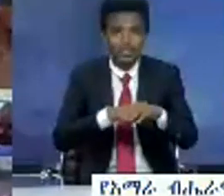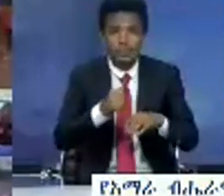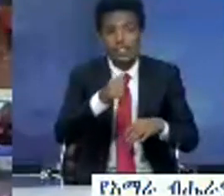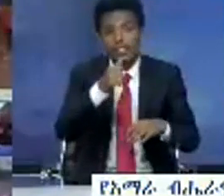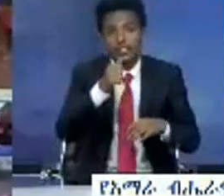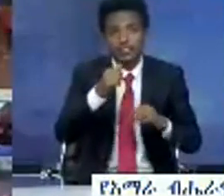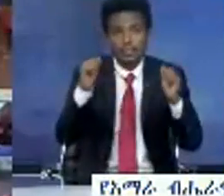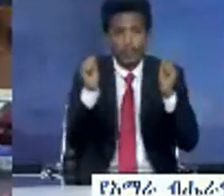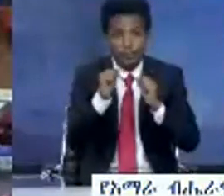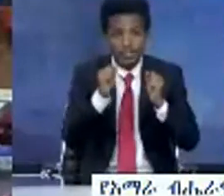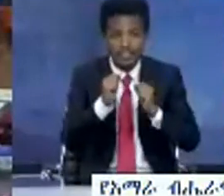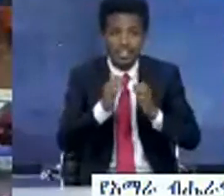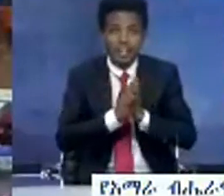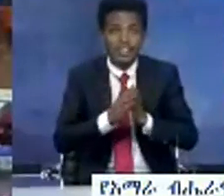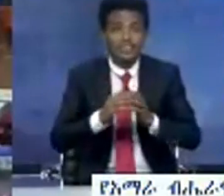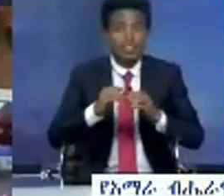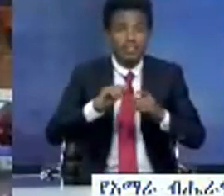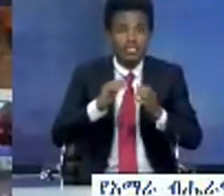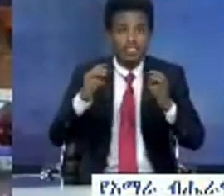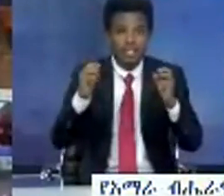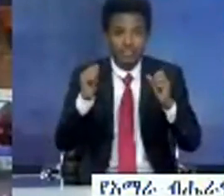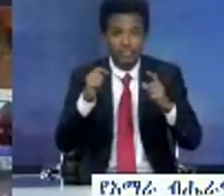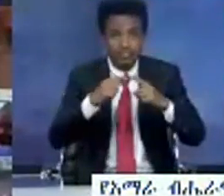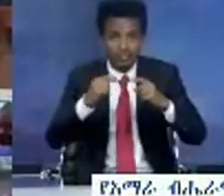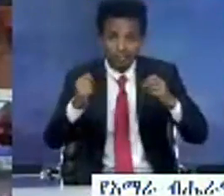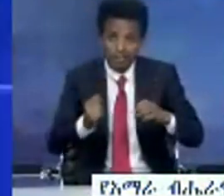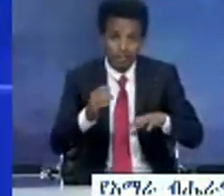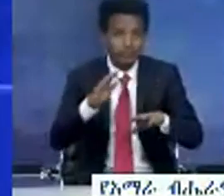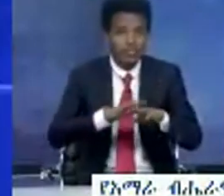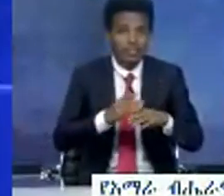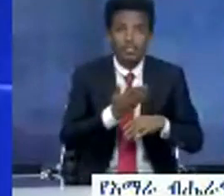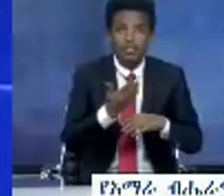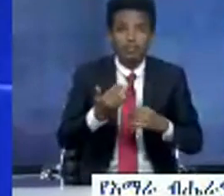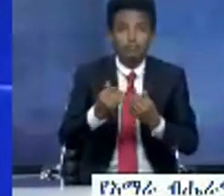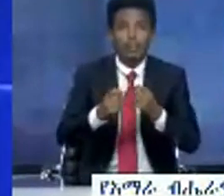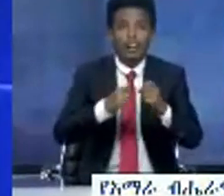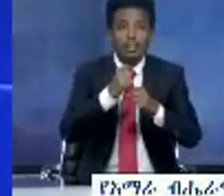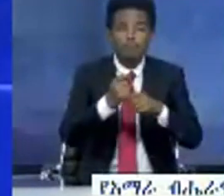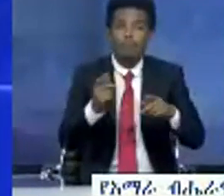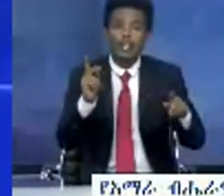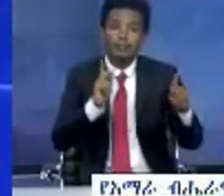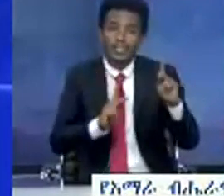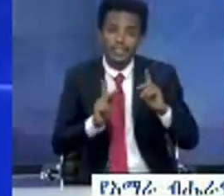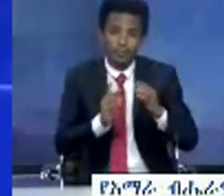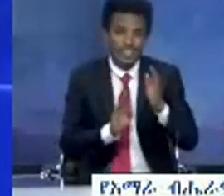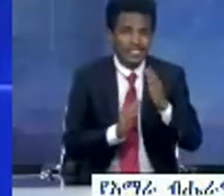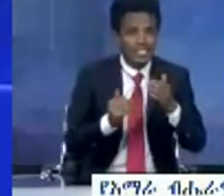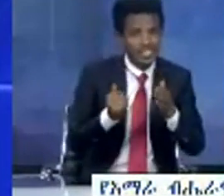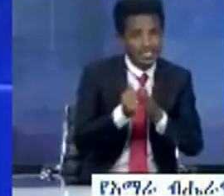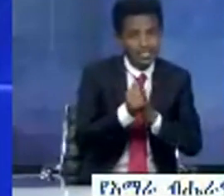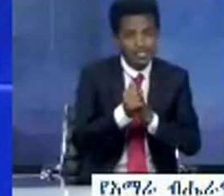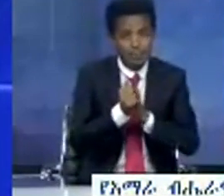የጠባጫሪነትና የጥላቻ ዝንባሌዎች የሀገራችንም ይሁን የዓለም ማህበረሰብ ከደረሰበት የእድገት ደረጃ ጋር